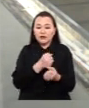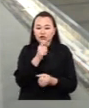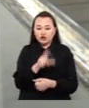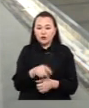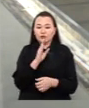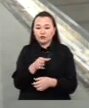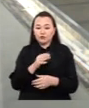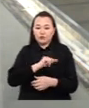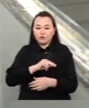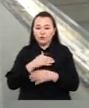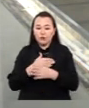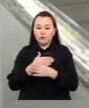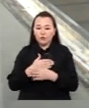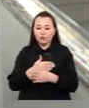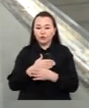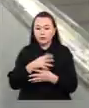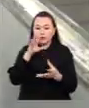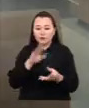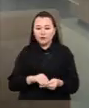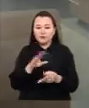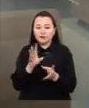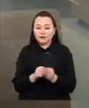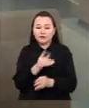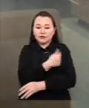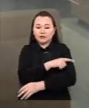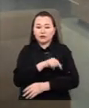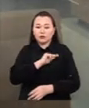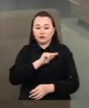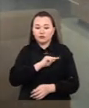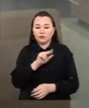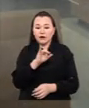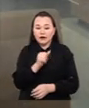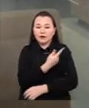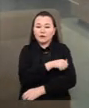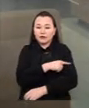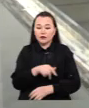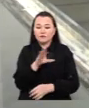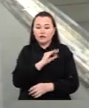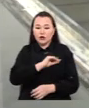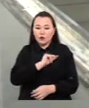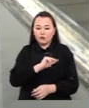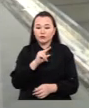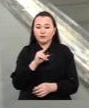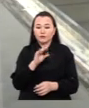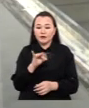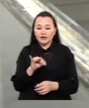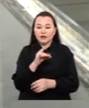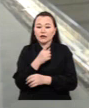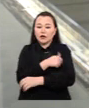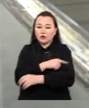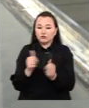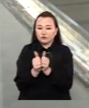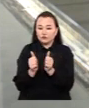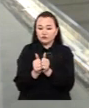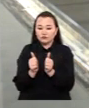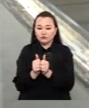парамедиками будут оказывать помощь вместе с медработниками парамедики они работают при медработниках то есть